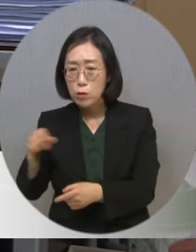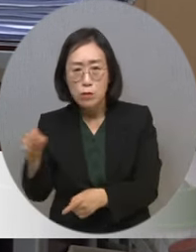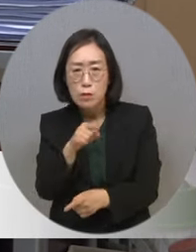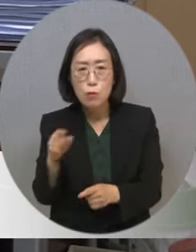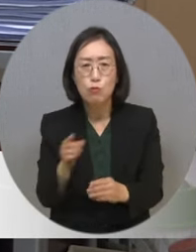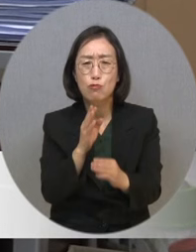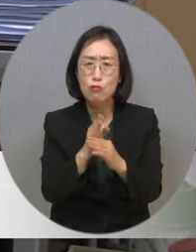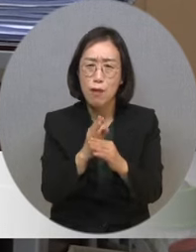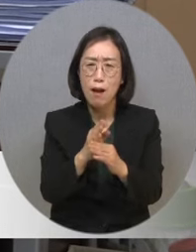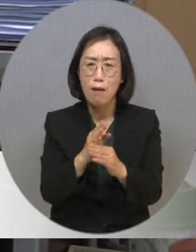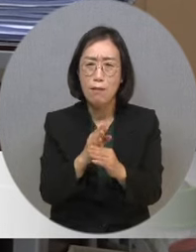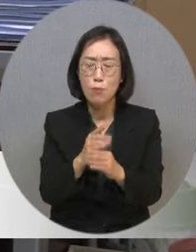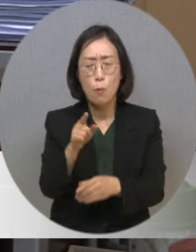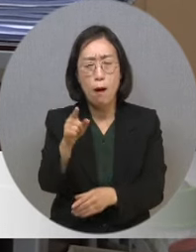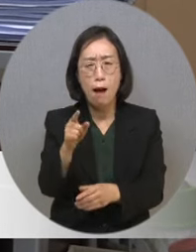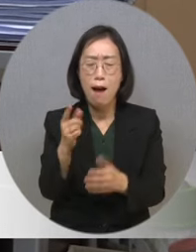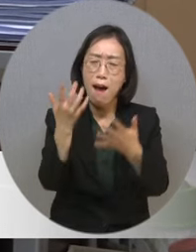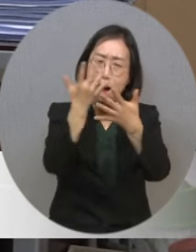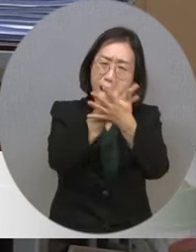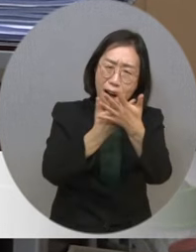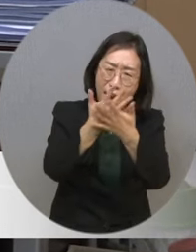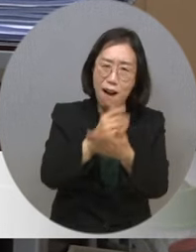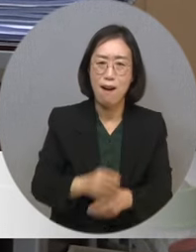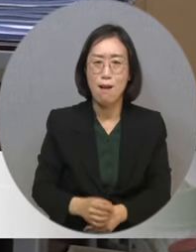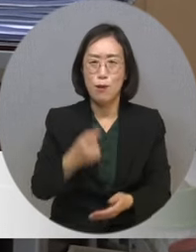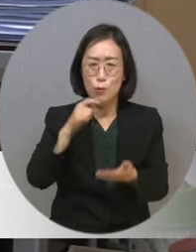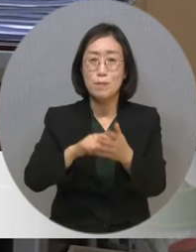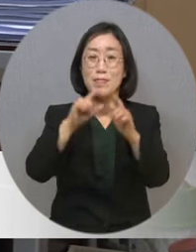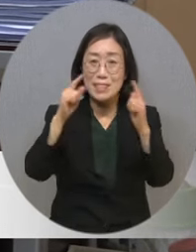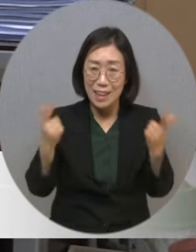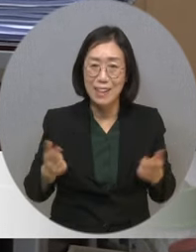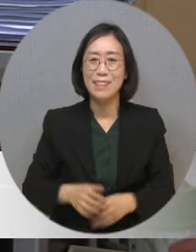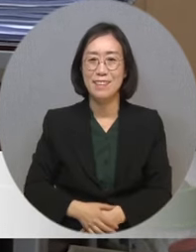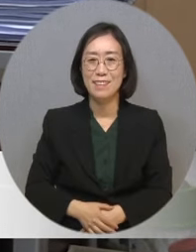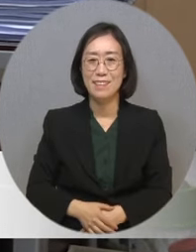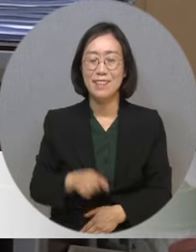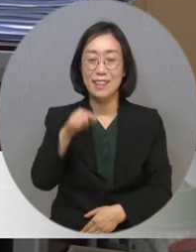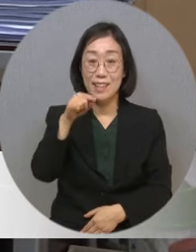아주 답답하고 풀어주지 않는. 그래서 저는 이